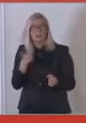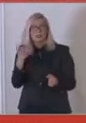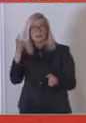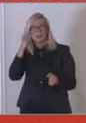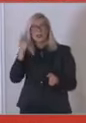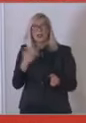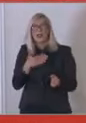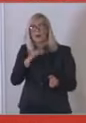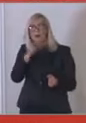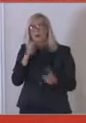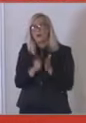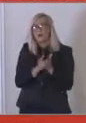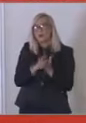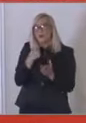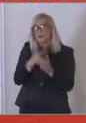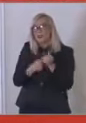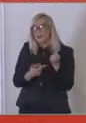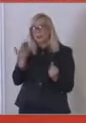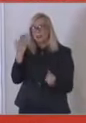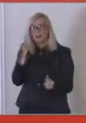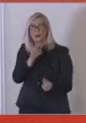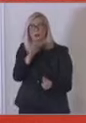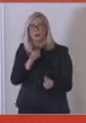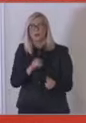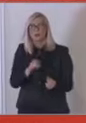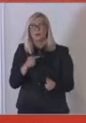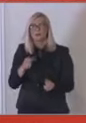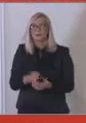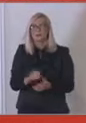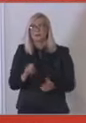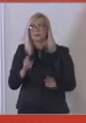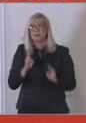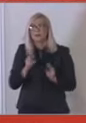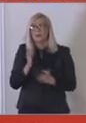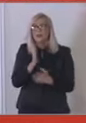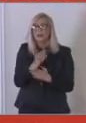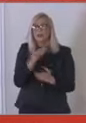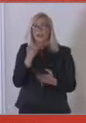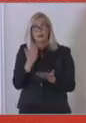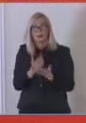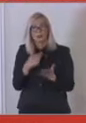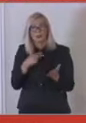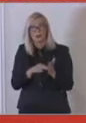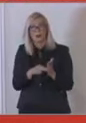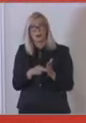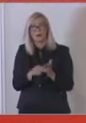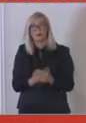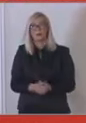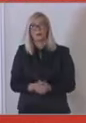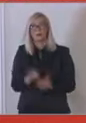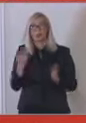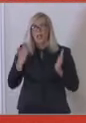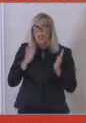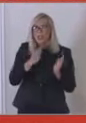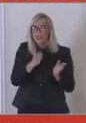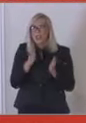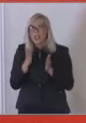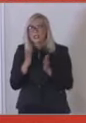duke pas parasysh se kemi humbur shumë kohë në çështje tjera si çështë ekspropriacioni, dhe në të ardhmen nuk do të kemi këtë